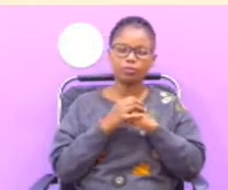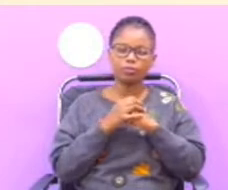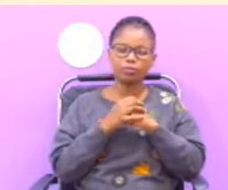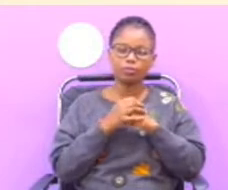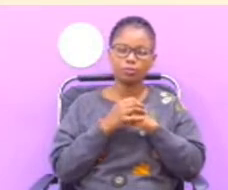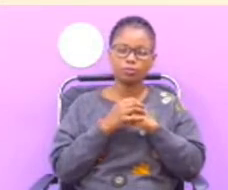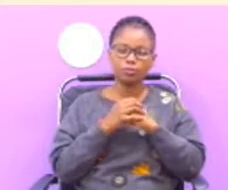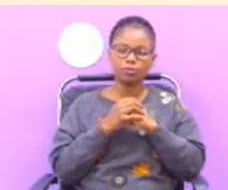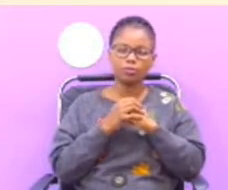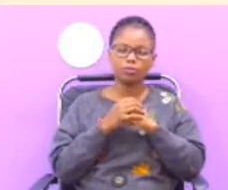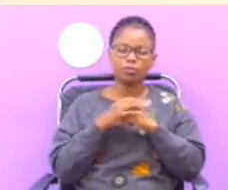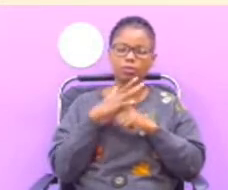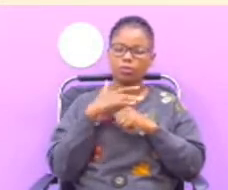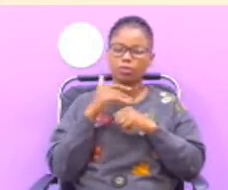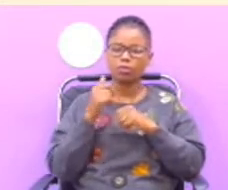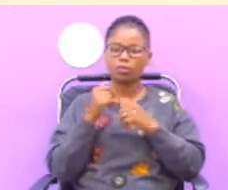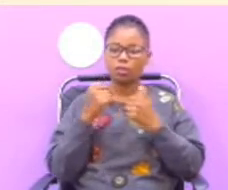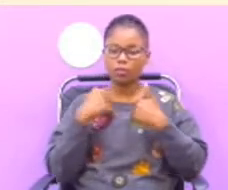ona